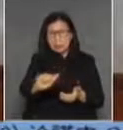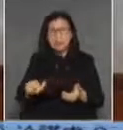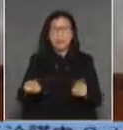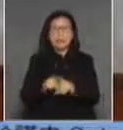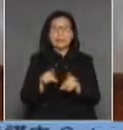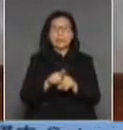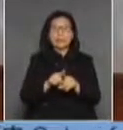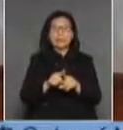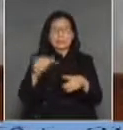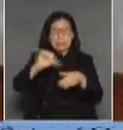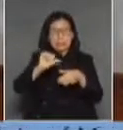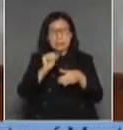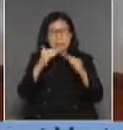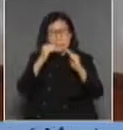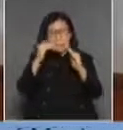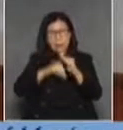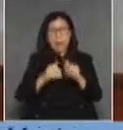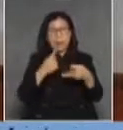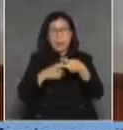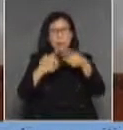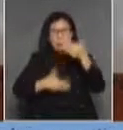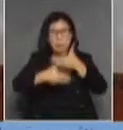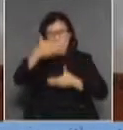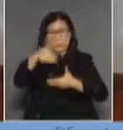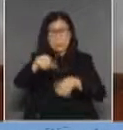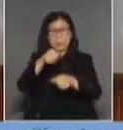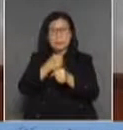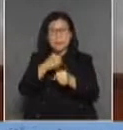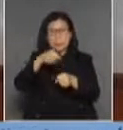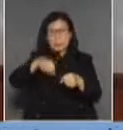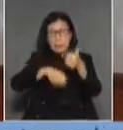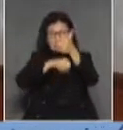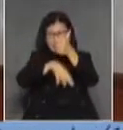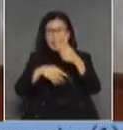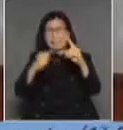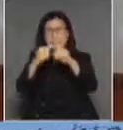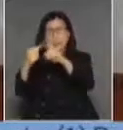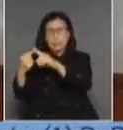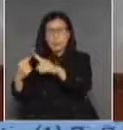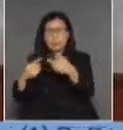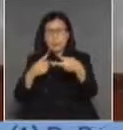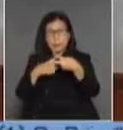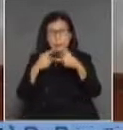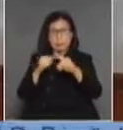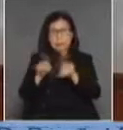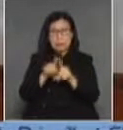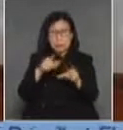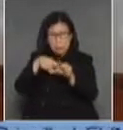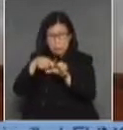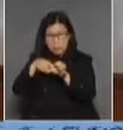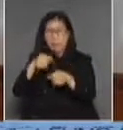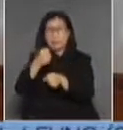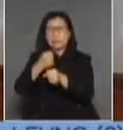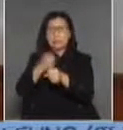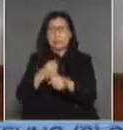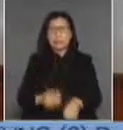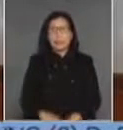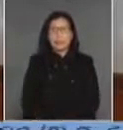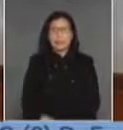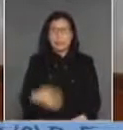廠等，這些工種一直是基層勞工謀生的地方，若僱